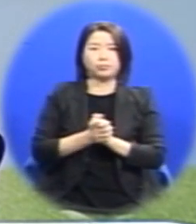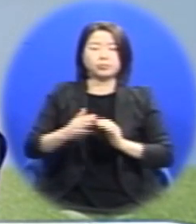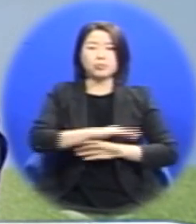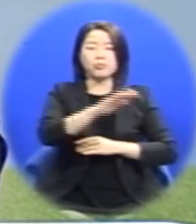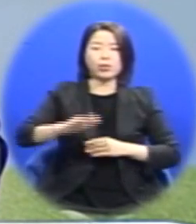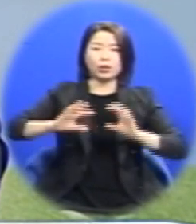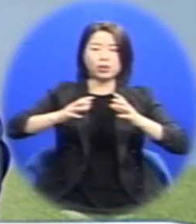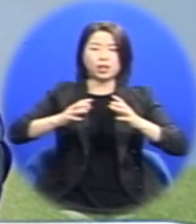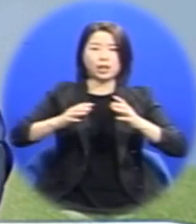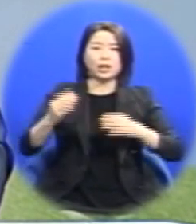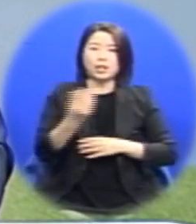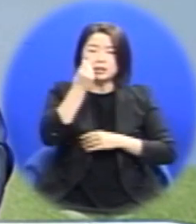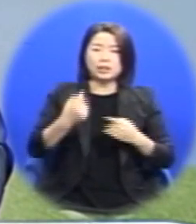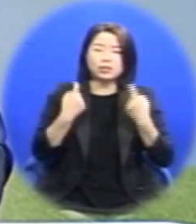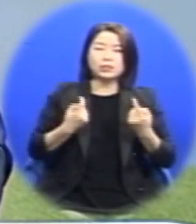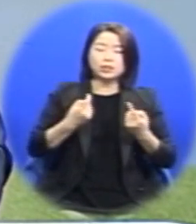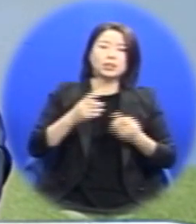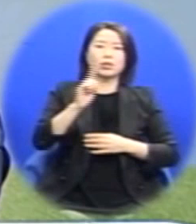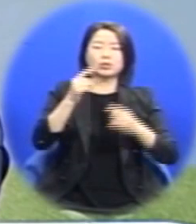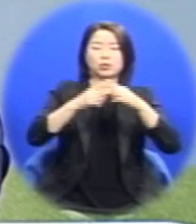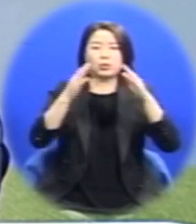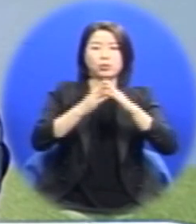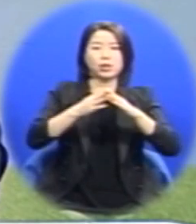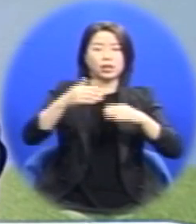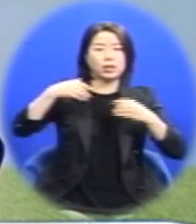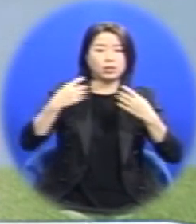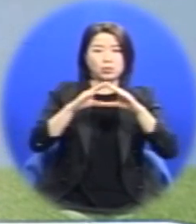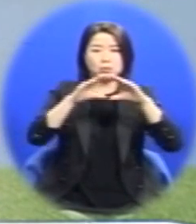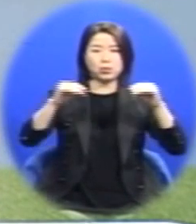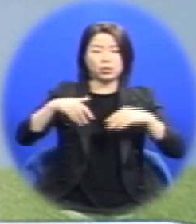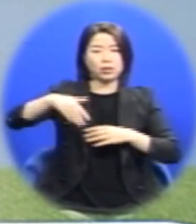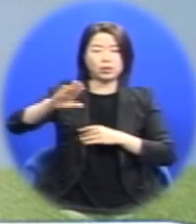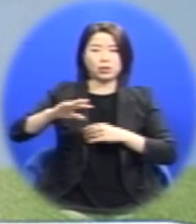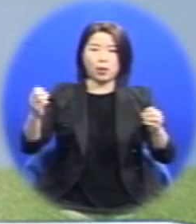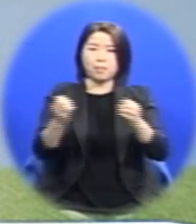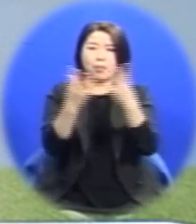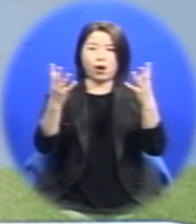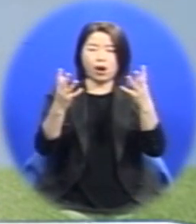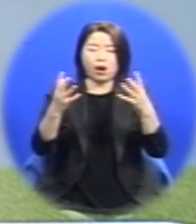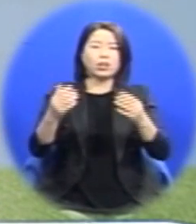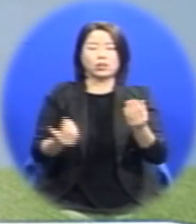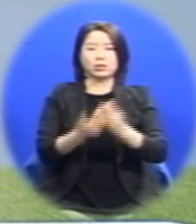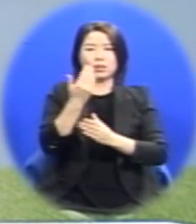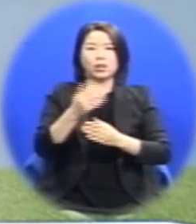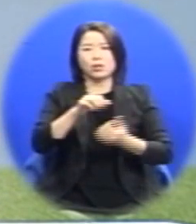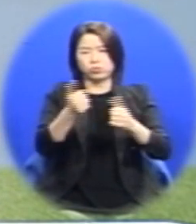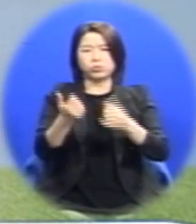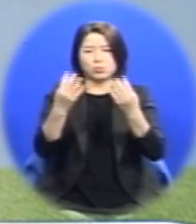우리나라 성지순례 어느 교회에서 갔던 팀이 이집트에서 폭탄 테러로 수많은 사상자가 났을